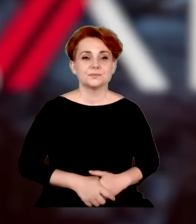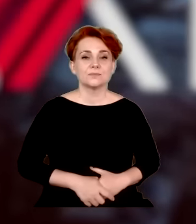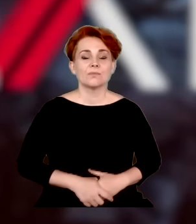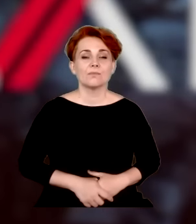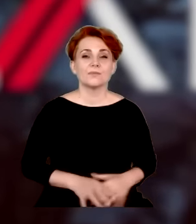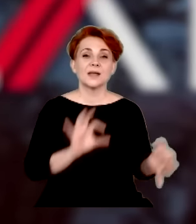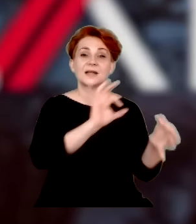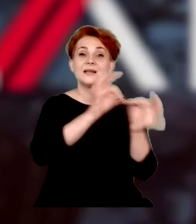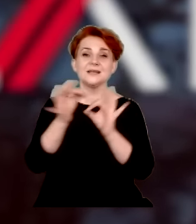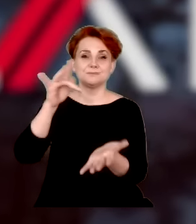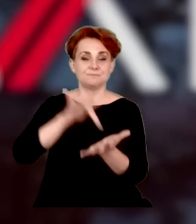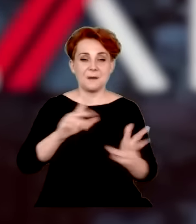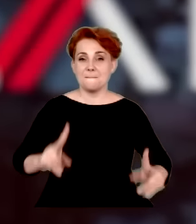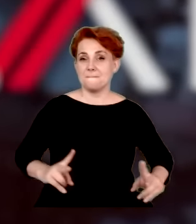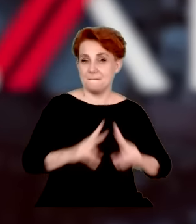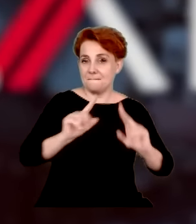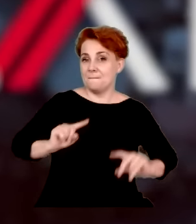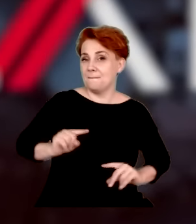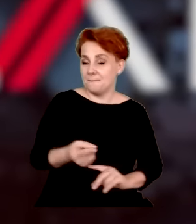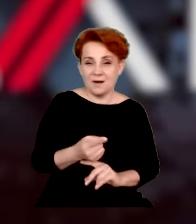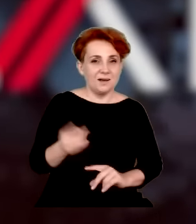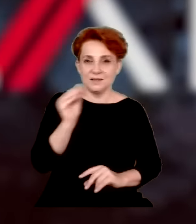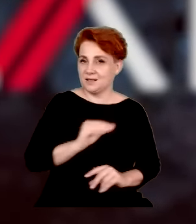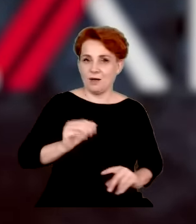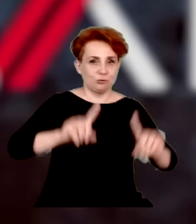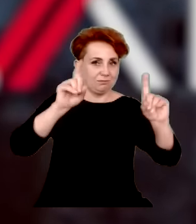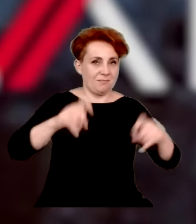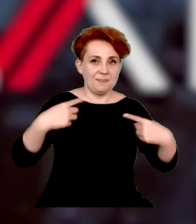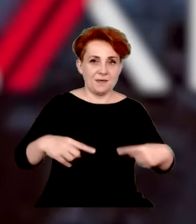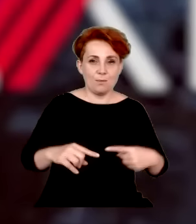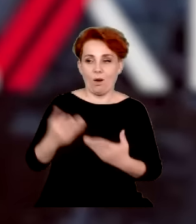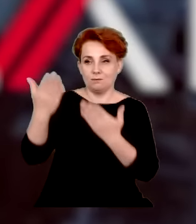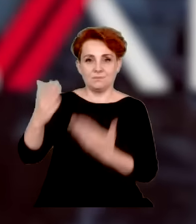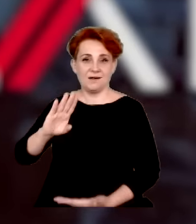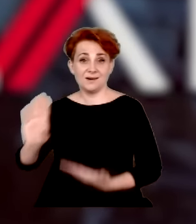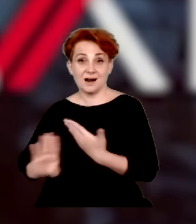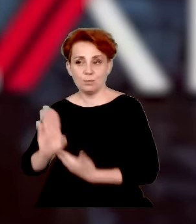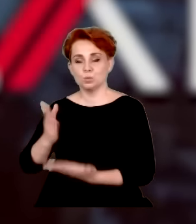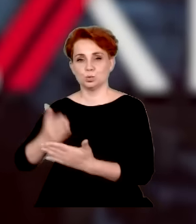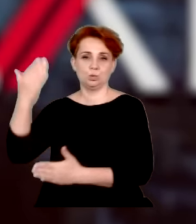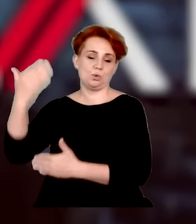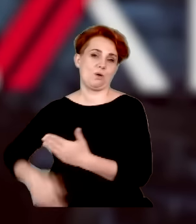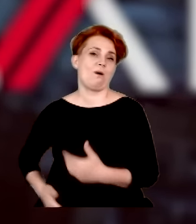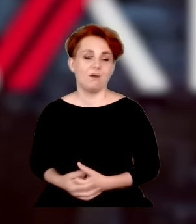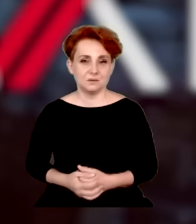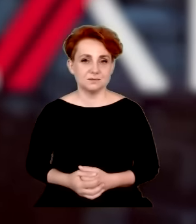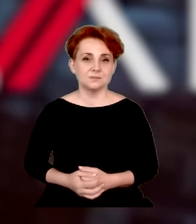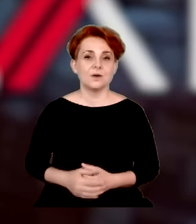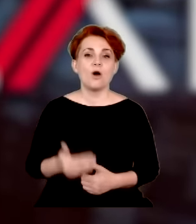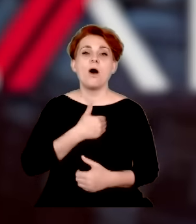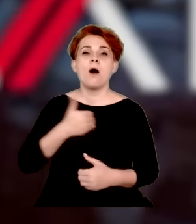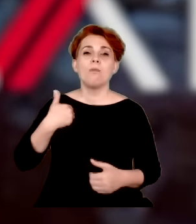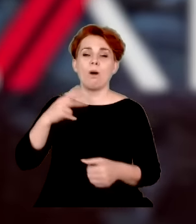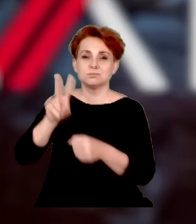Igrzyska Olimpijskie w Paryżu jeszcze się oficjalnie nie rozpoczęły, a dla jednego z naszych reprezentantów już się zakończyły. Polski skoczek wzwyż Norbert